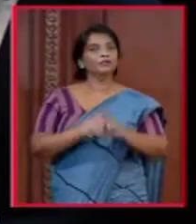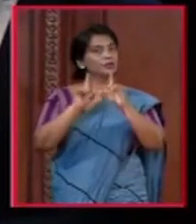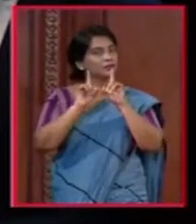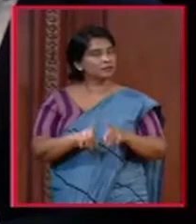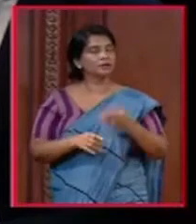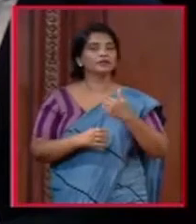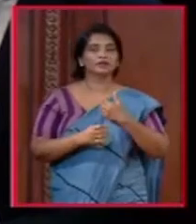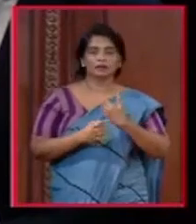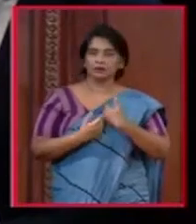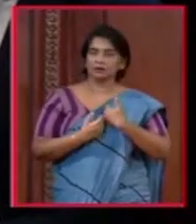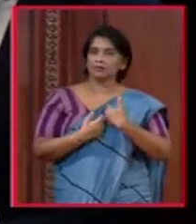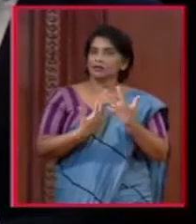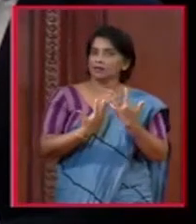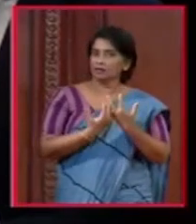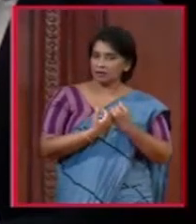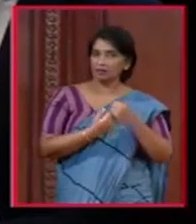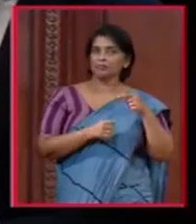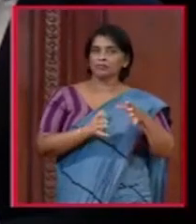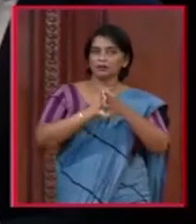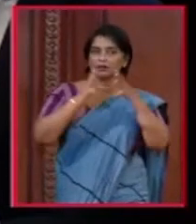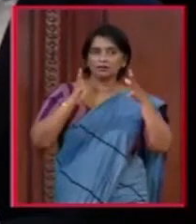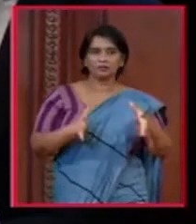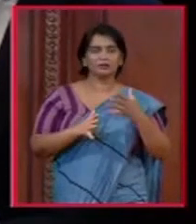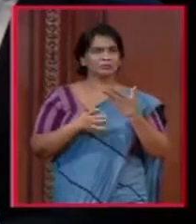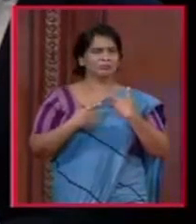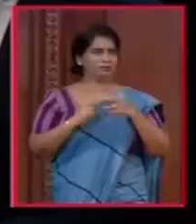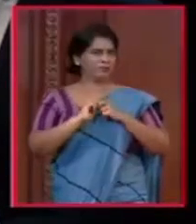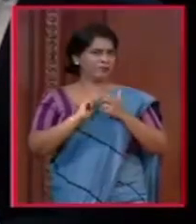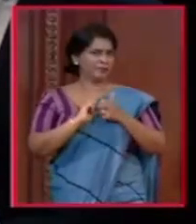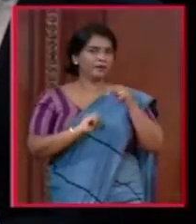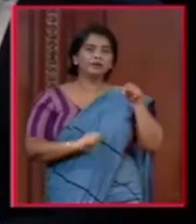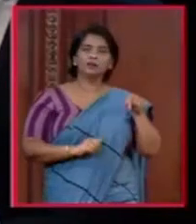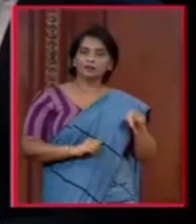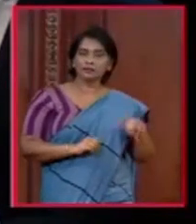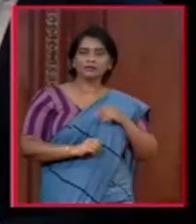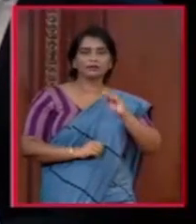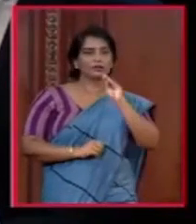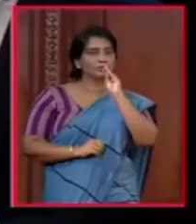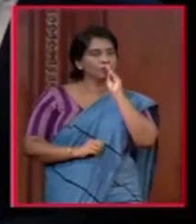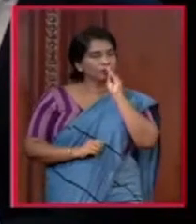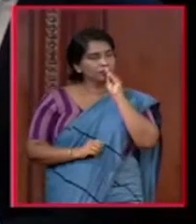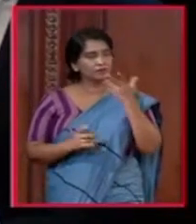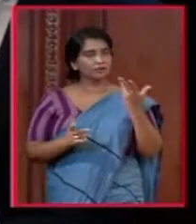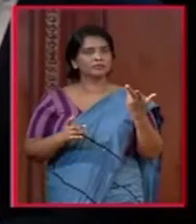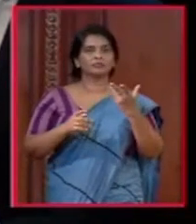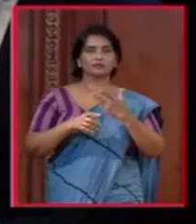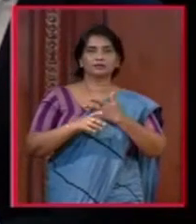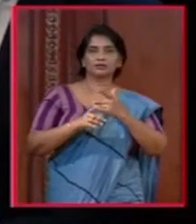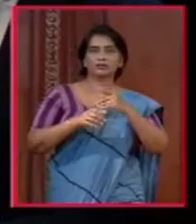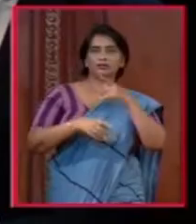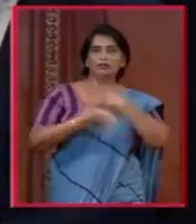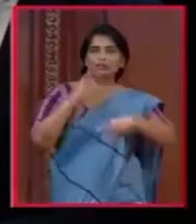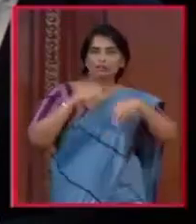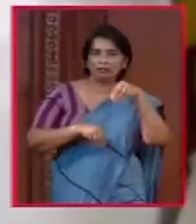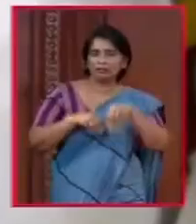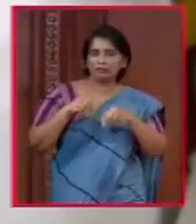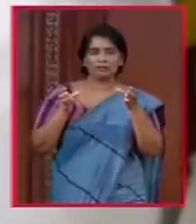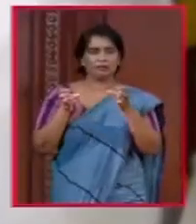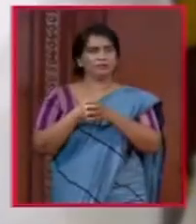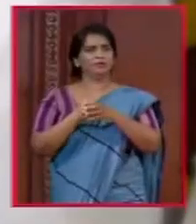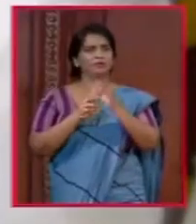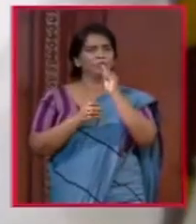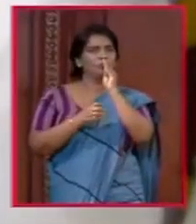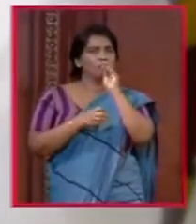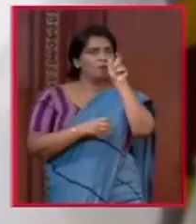ඒ වගේම අපිට ලැබෙන මේ ගැඹුරුතම අරමුදේ හුදු ආණ්ඩුවකට හුදු දේශපාලන පක්ෂයකට